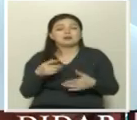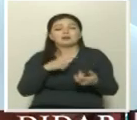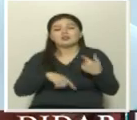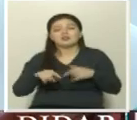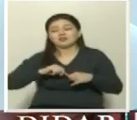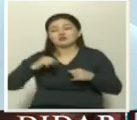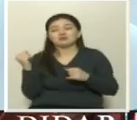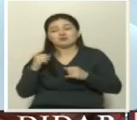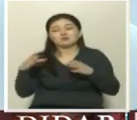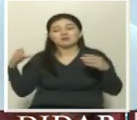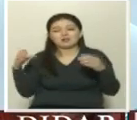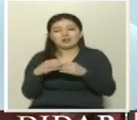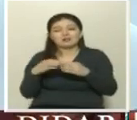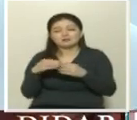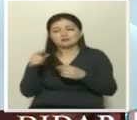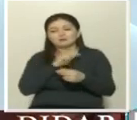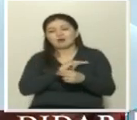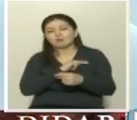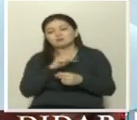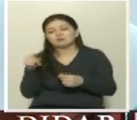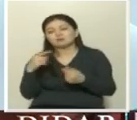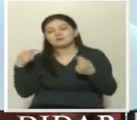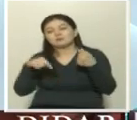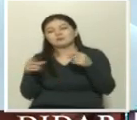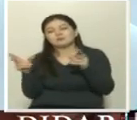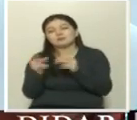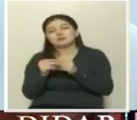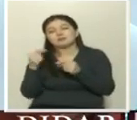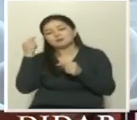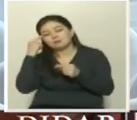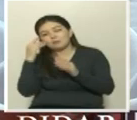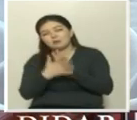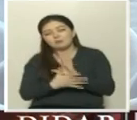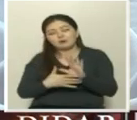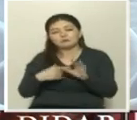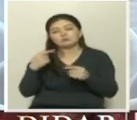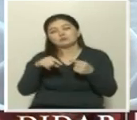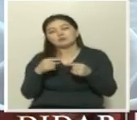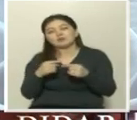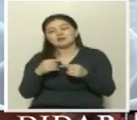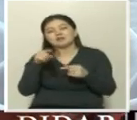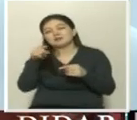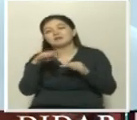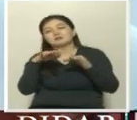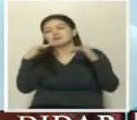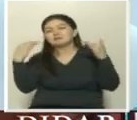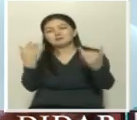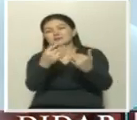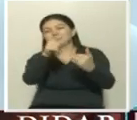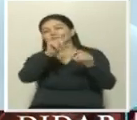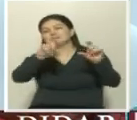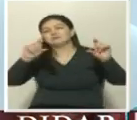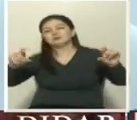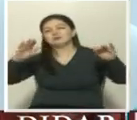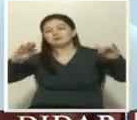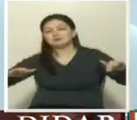результатов сейчас очень сложно удивить детей конкурировать с гаджетами не просто несмотря на это дети которые приходят к нам верят в чудо в сказку